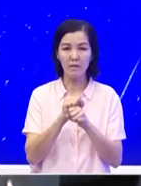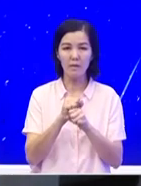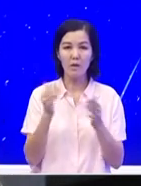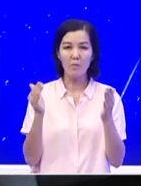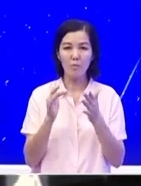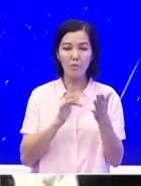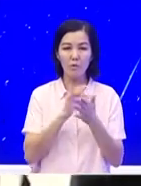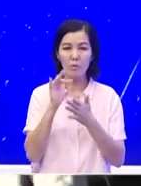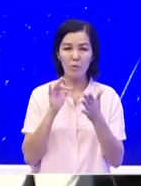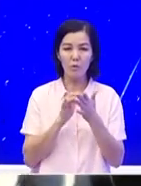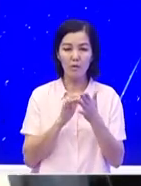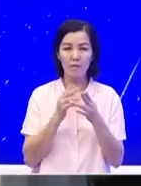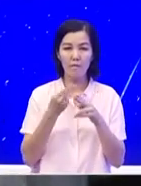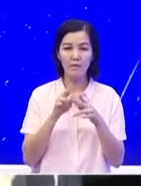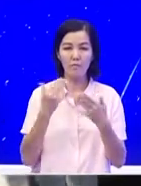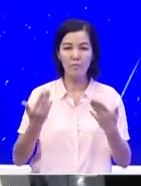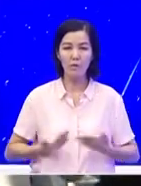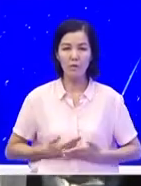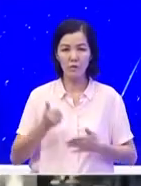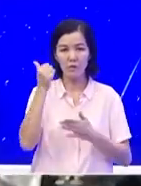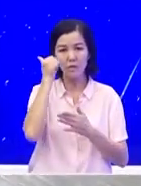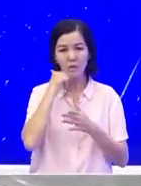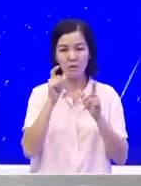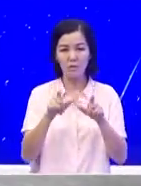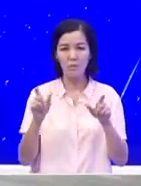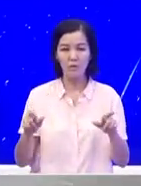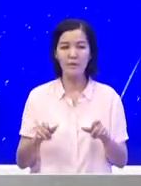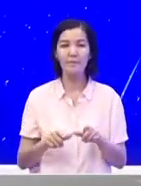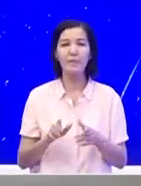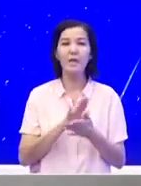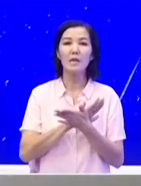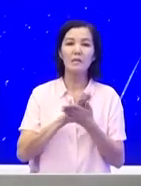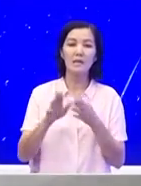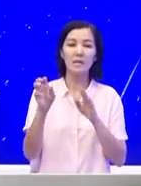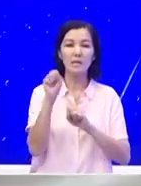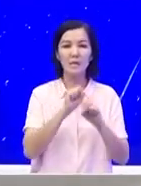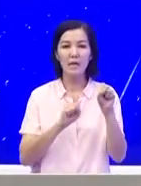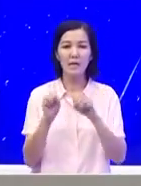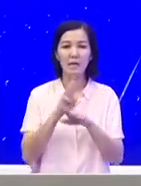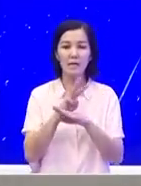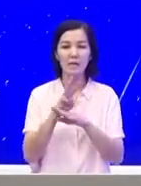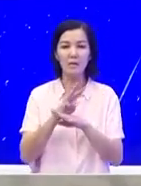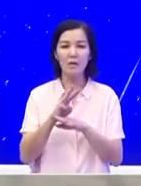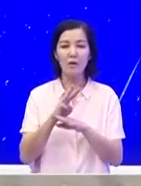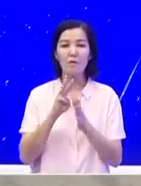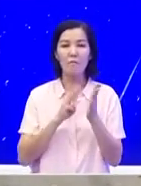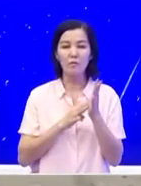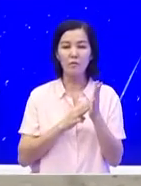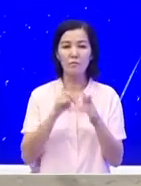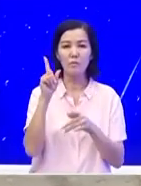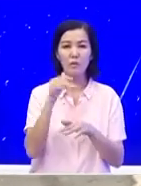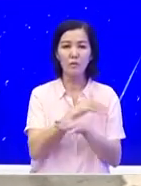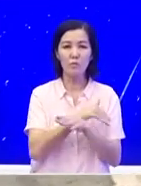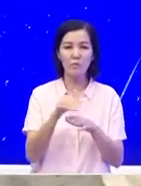маленький, компактный, в основном проживают пожилые граждане. Санитарные мероприятия охватывают 48 дворовых территорий и более 100 улиц. В